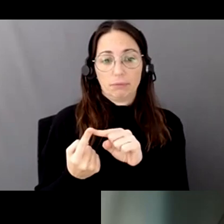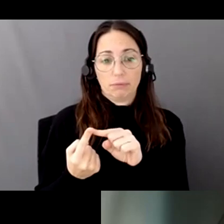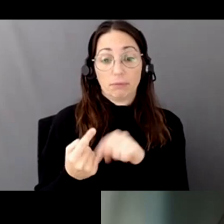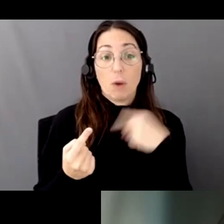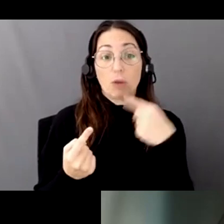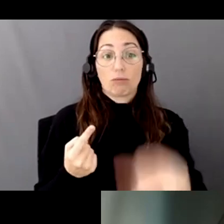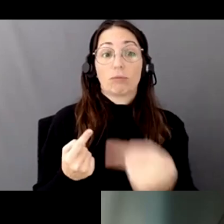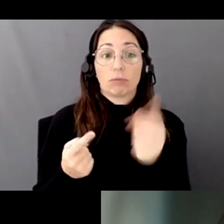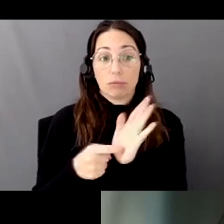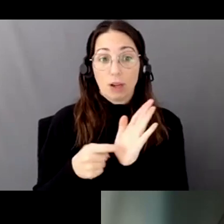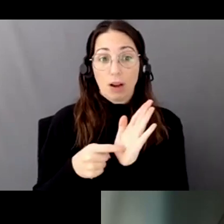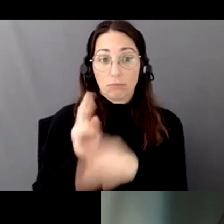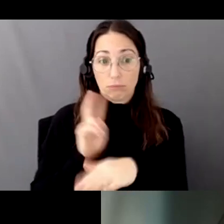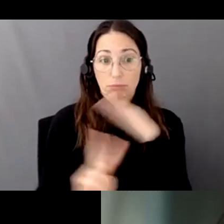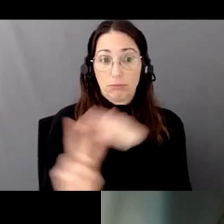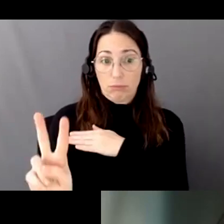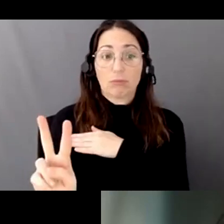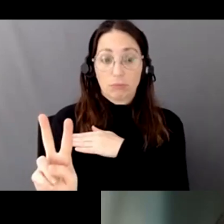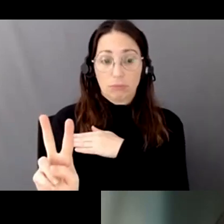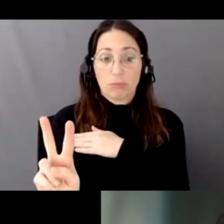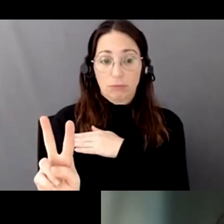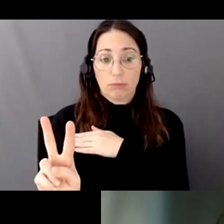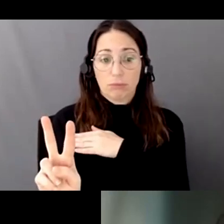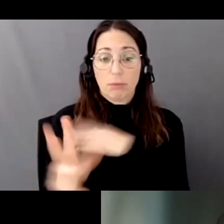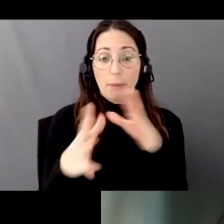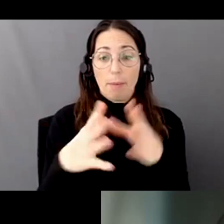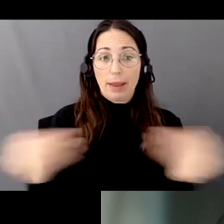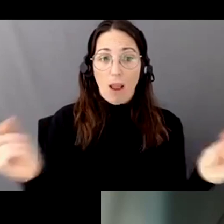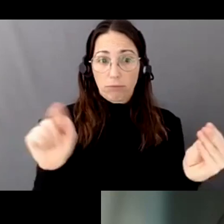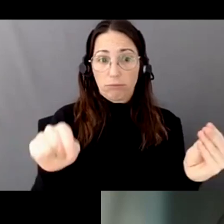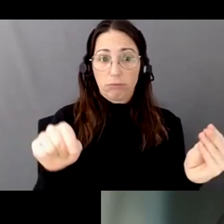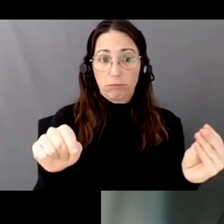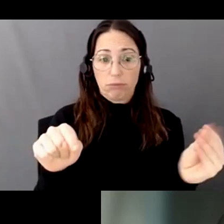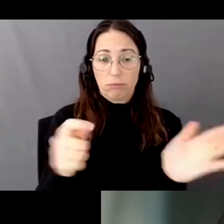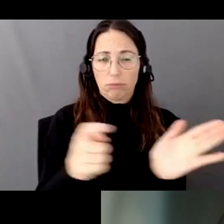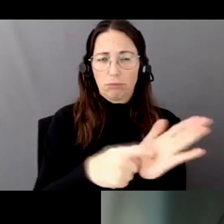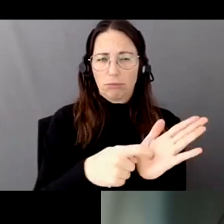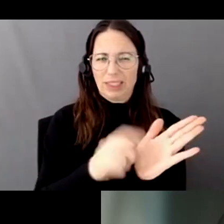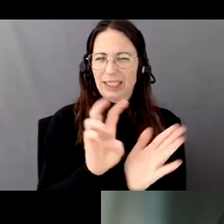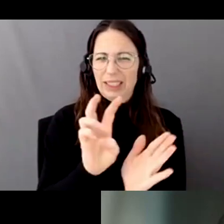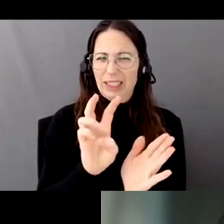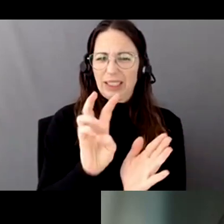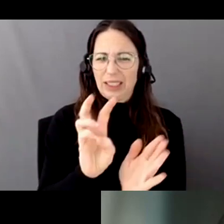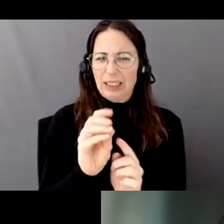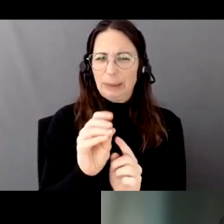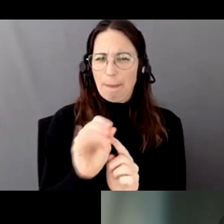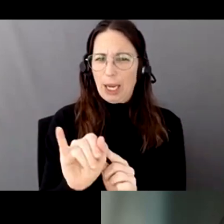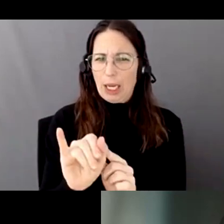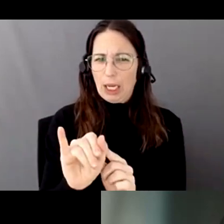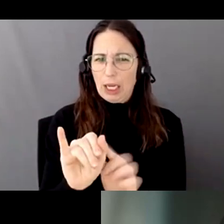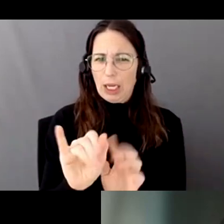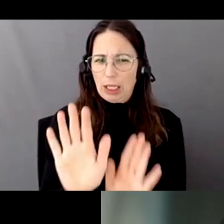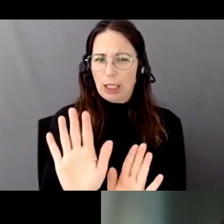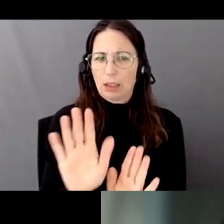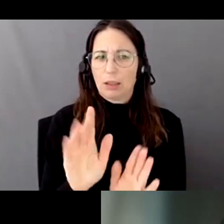prochaine offre est prévue pour le printemps, à partir du 6 mai. C'est la